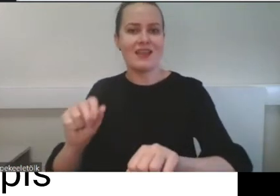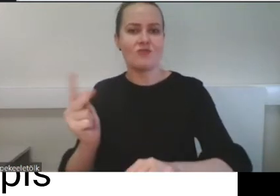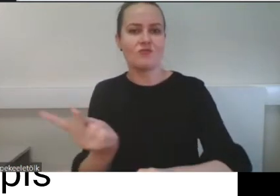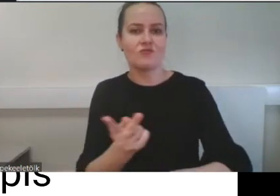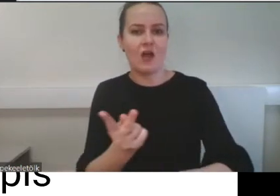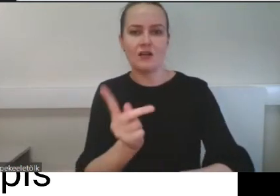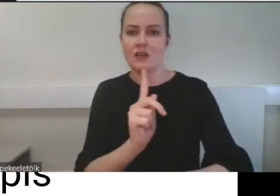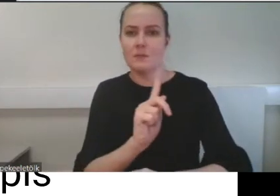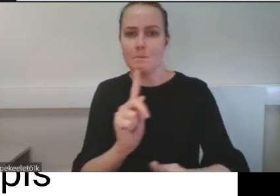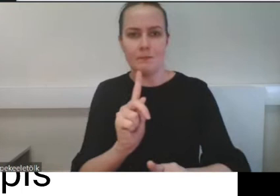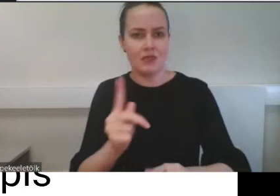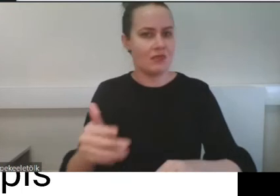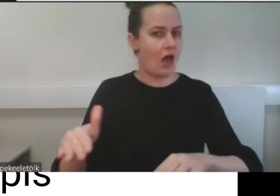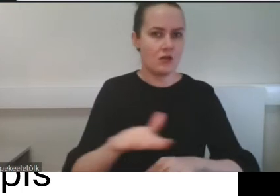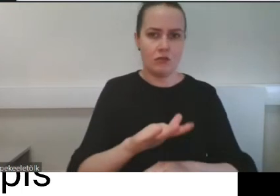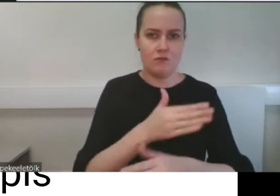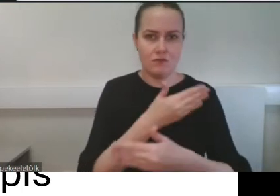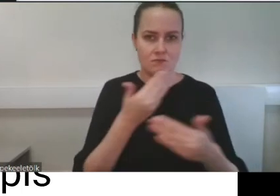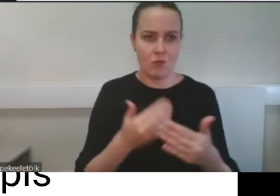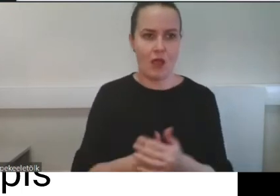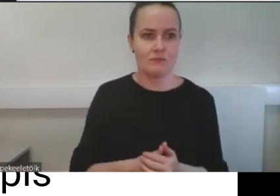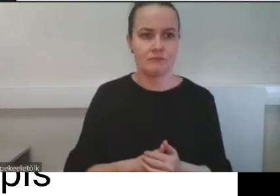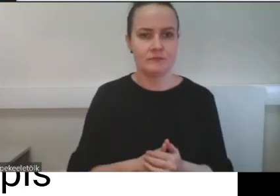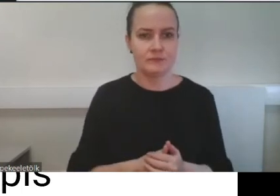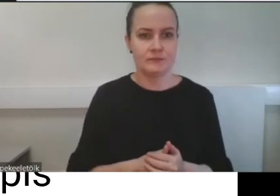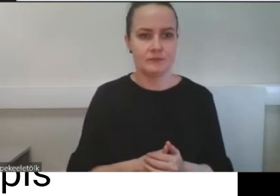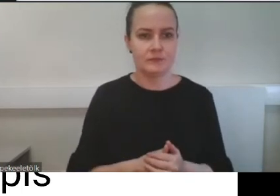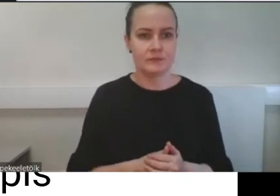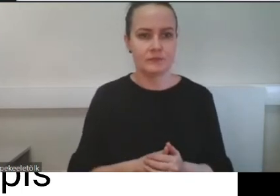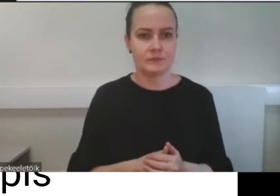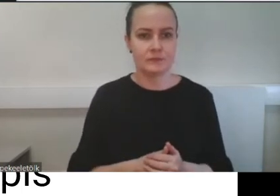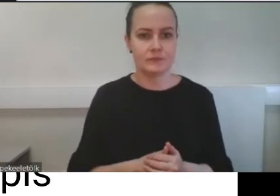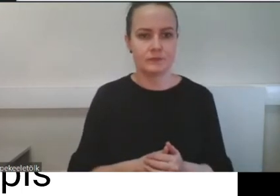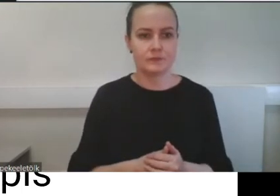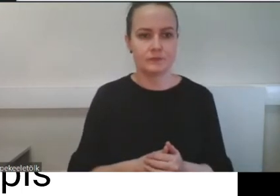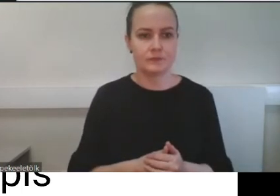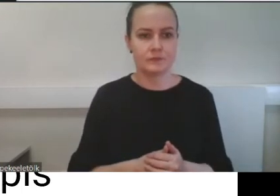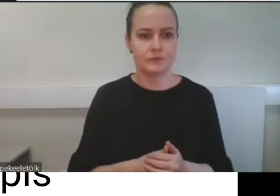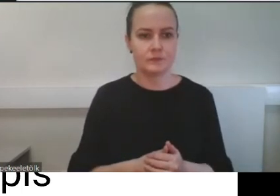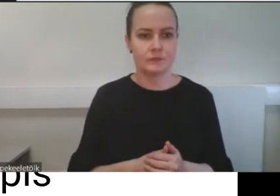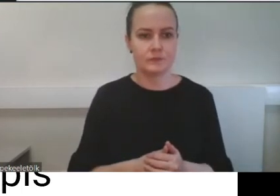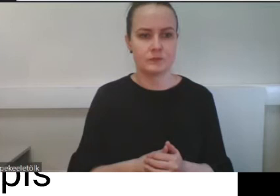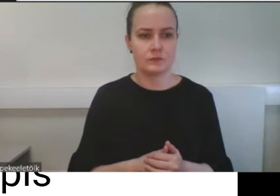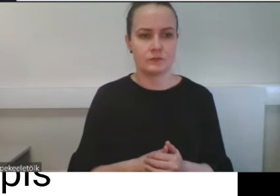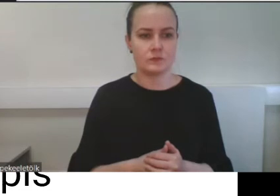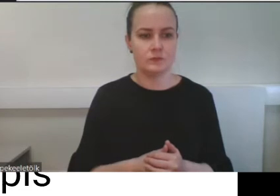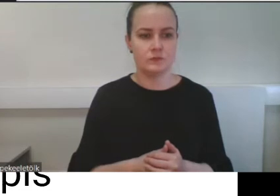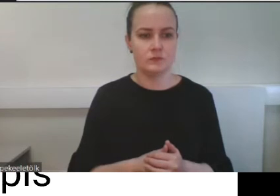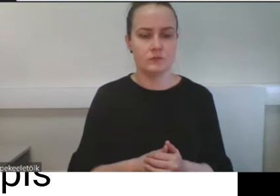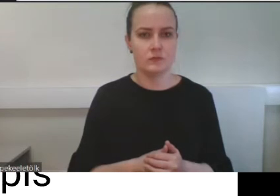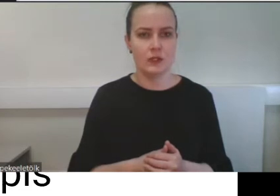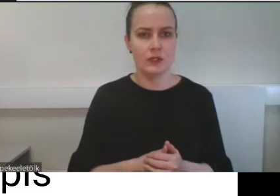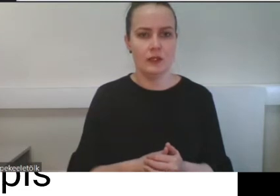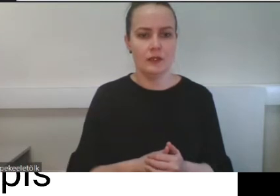ettepanekutega Statistikaameti poole ja viimati, nagu Hede mainis ka sel aastal annud neile märku, et tegelikult me